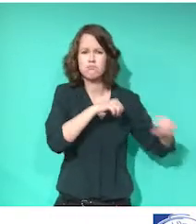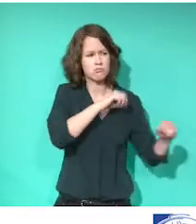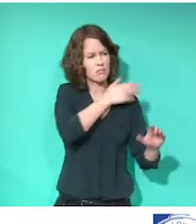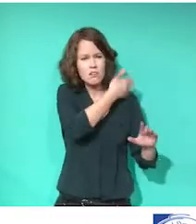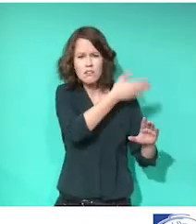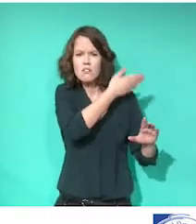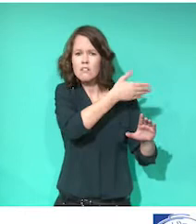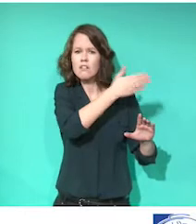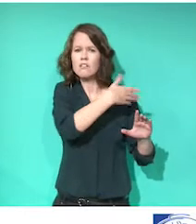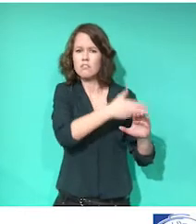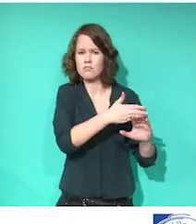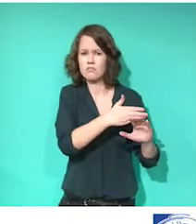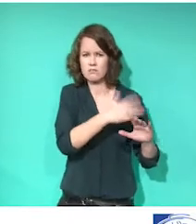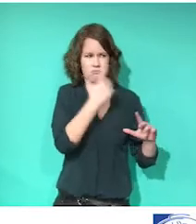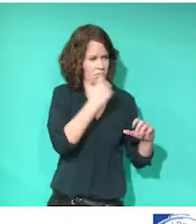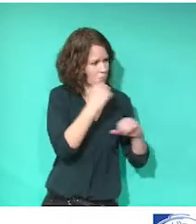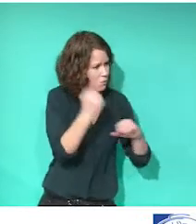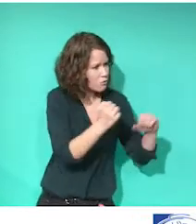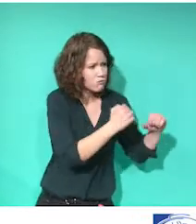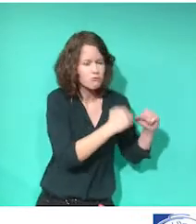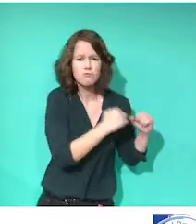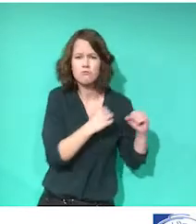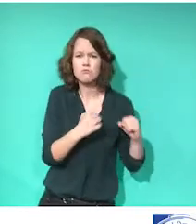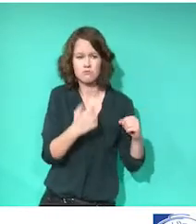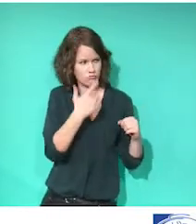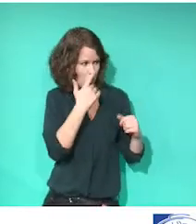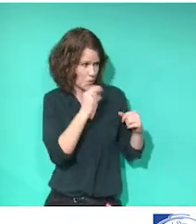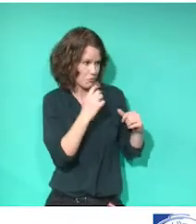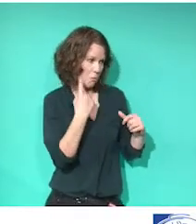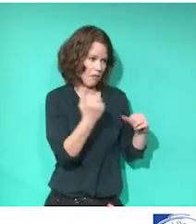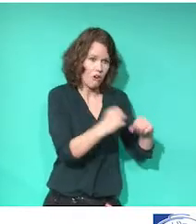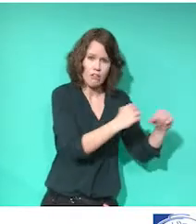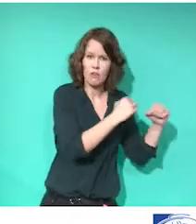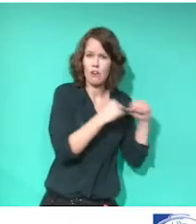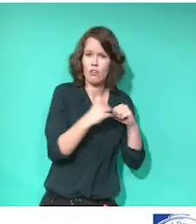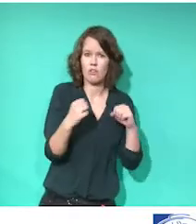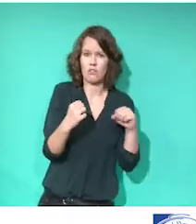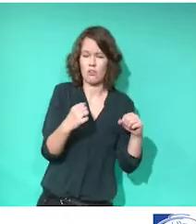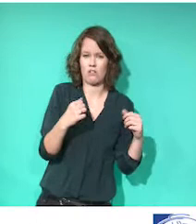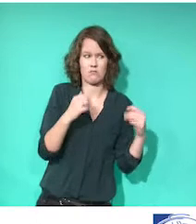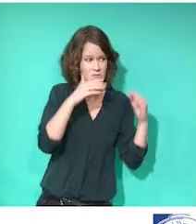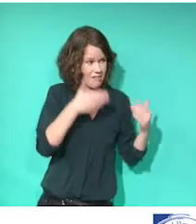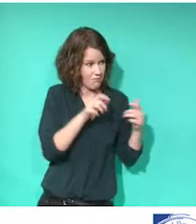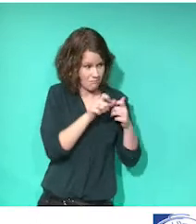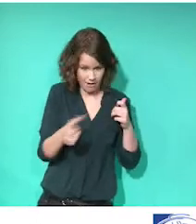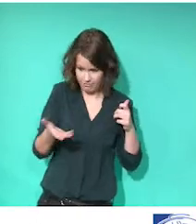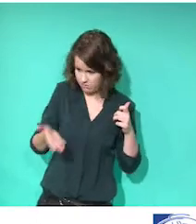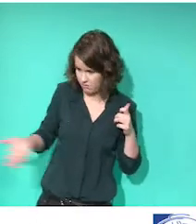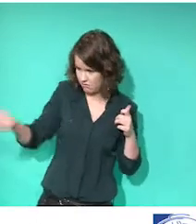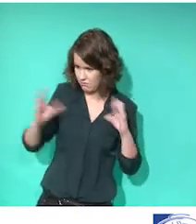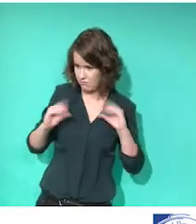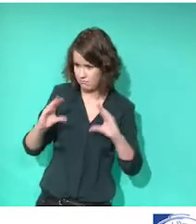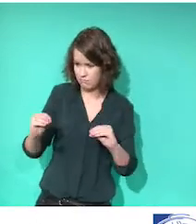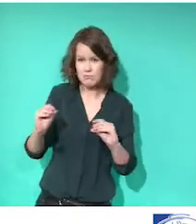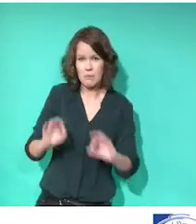les affirmations, le consensus apparent sur l'égalité entre les femmes et les hommes, cette égalité ne se traduisait pas dans la